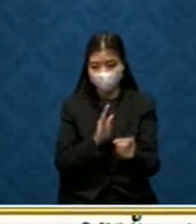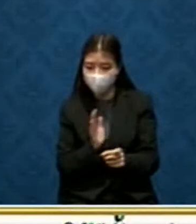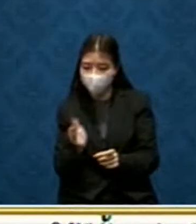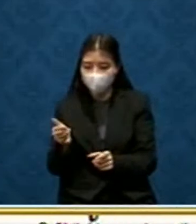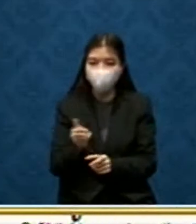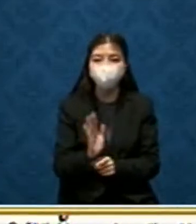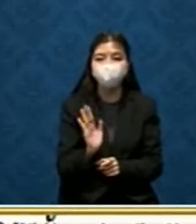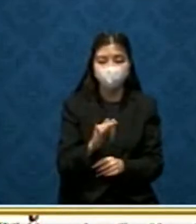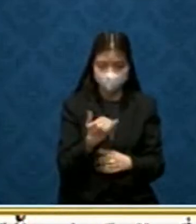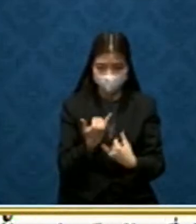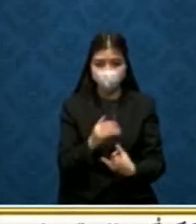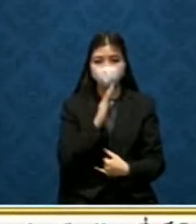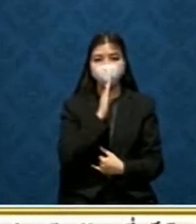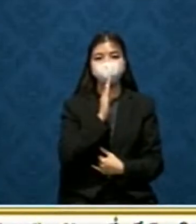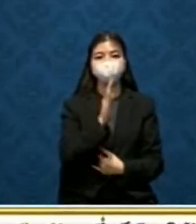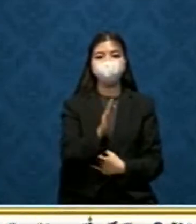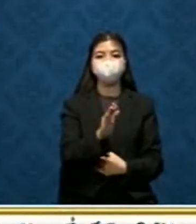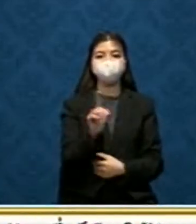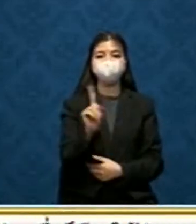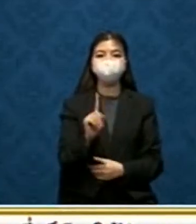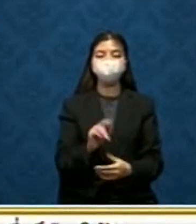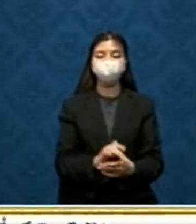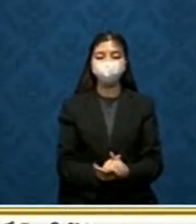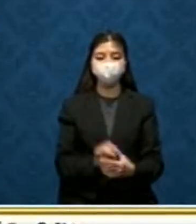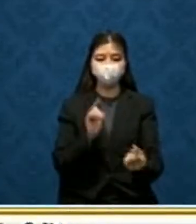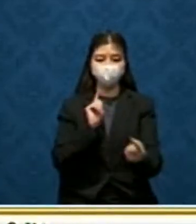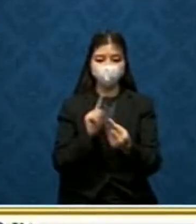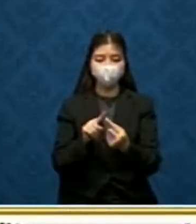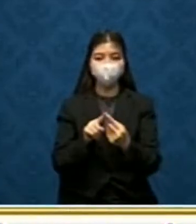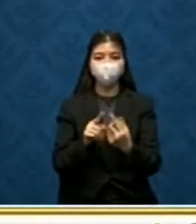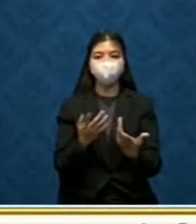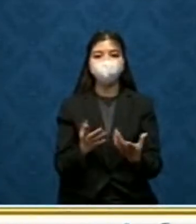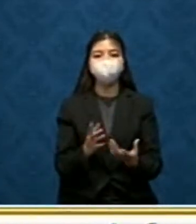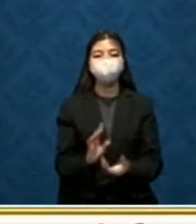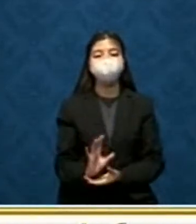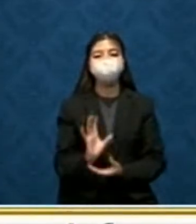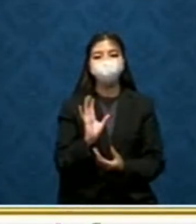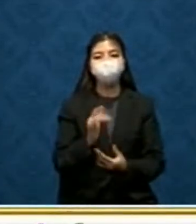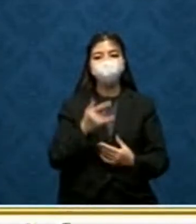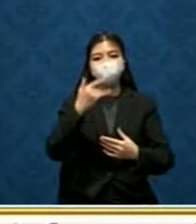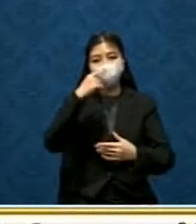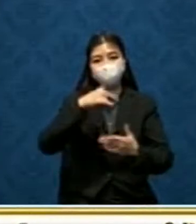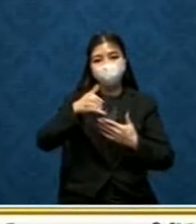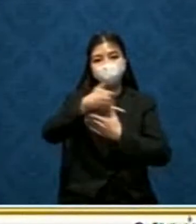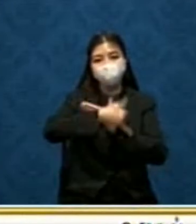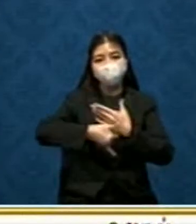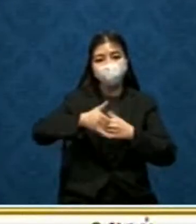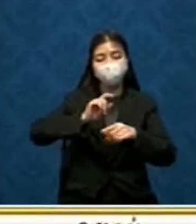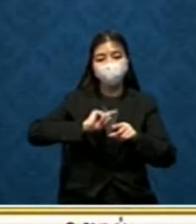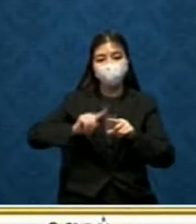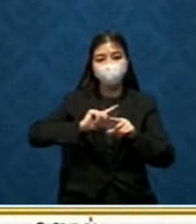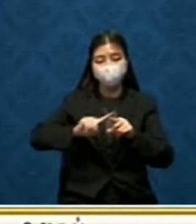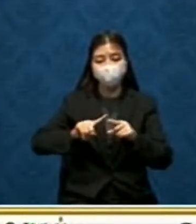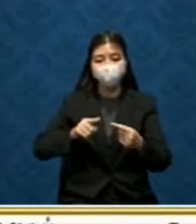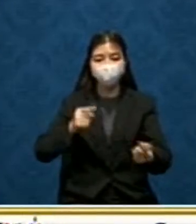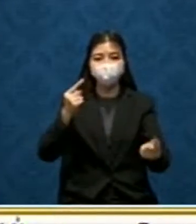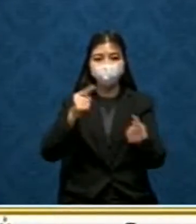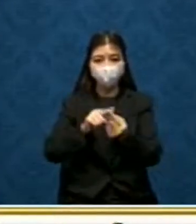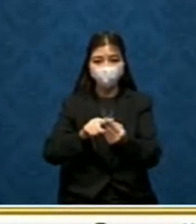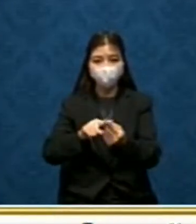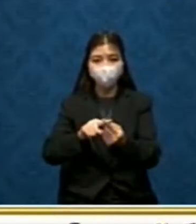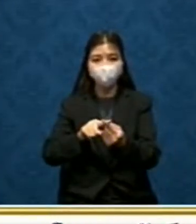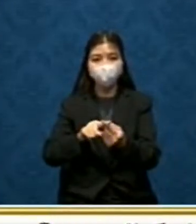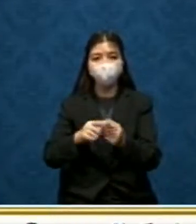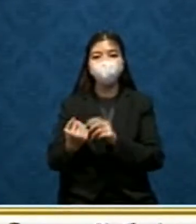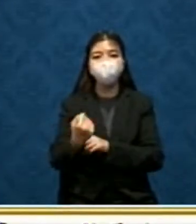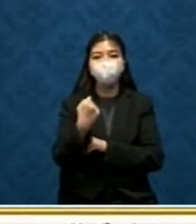คุยๆกัอยู่นี่และเอาเรื่องอาจยากรข้ามชาติถานายกจะได้รู้นิยามความมนโ